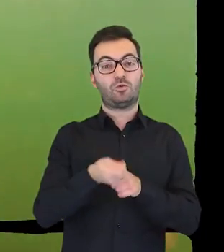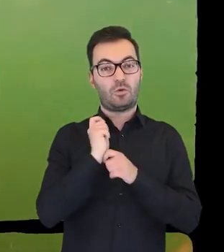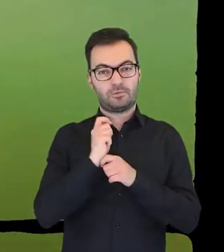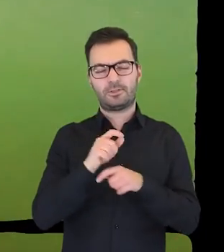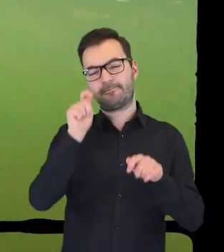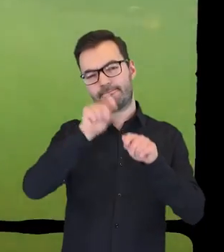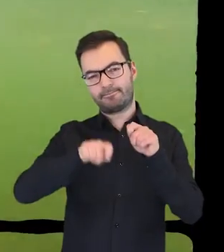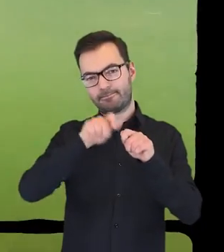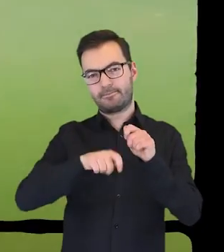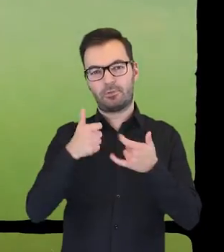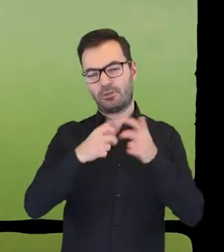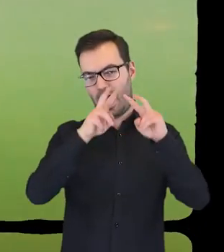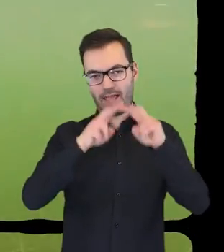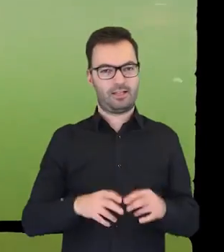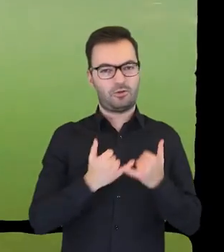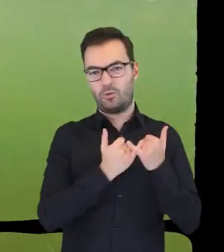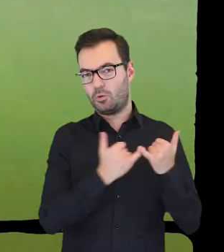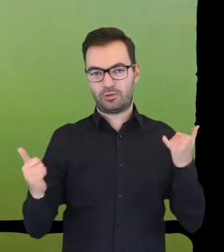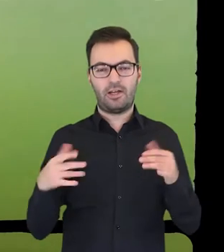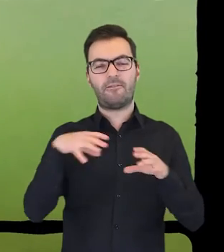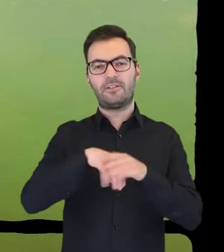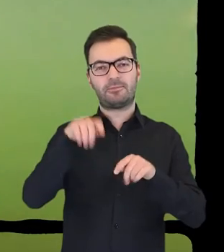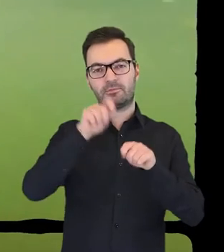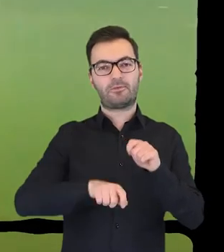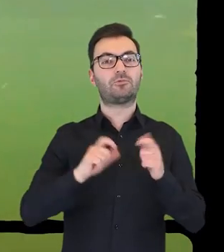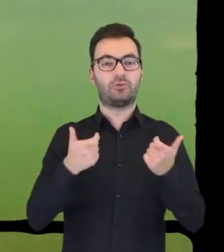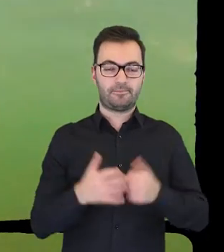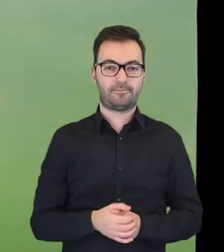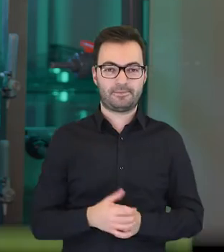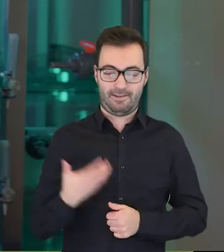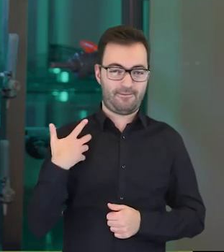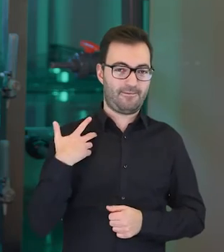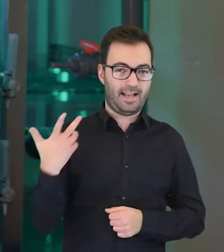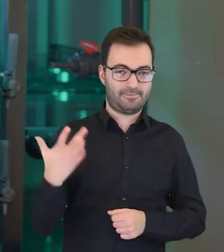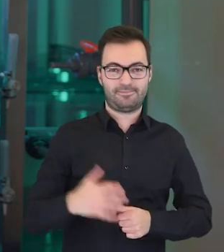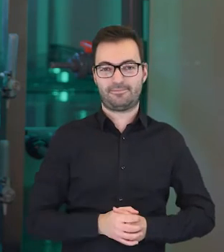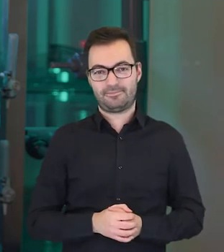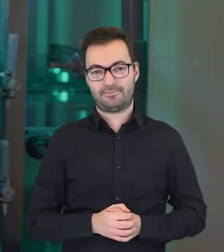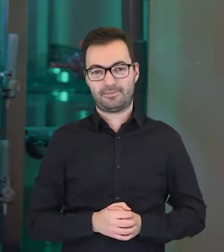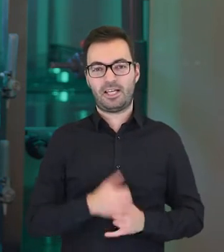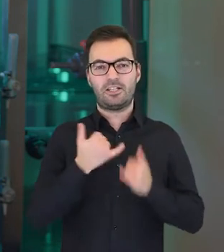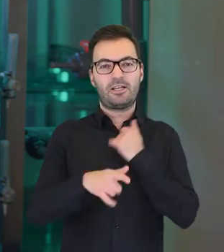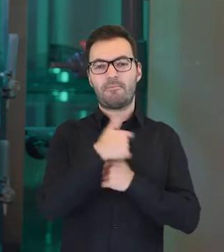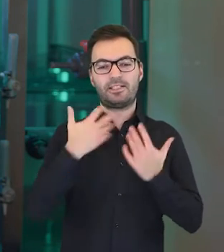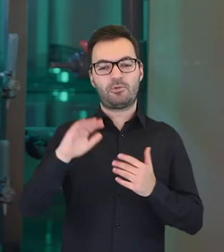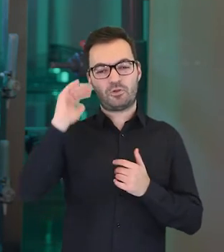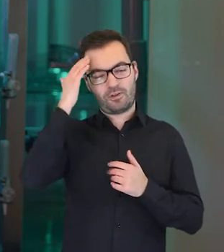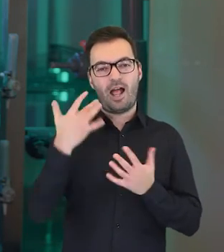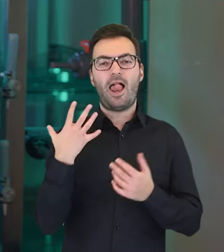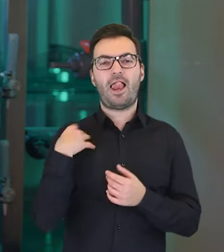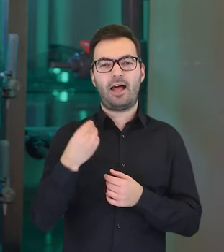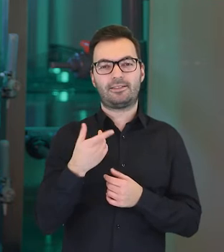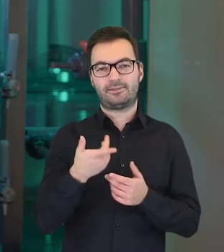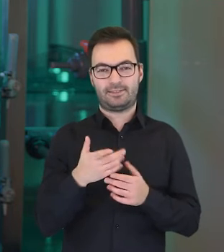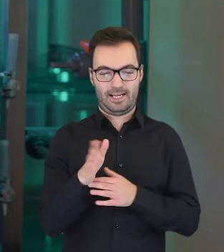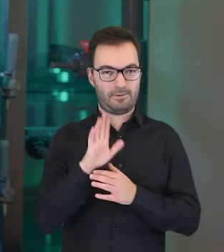już je złowimy, dokonujemy szeregu analiz. Jedną z takich analiz jest analiza wieku. Chcemy się dowiedzieć, ile